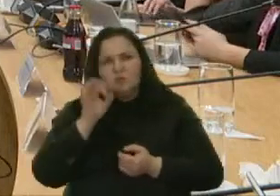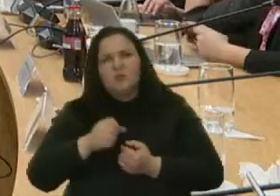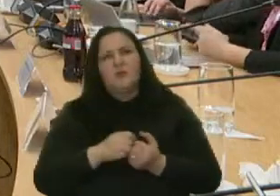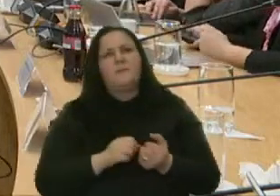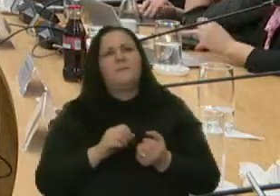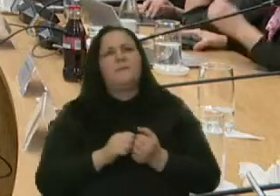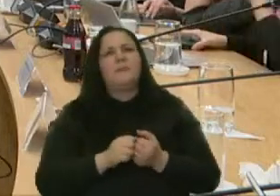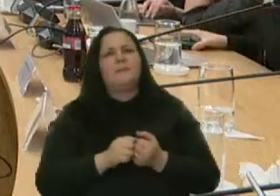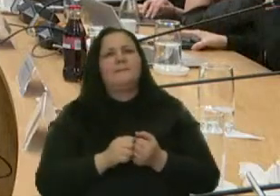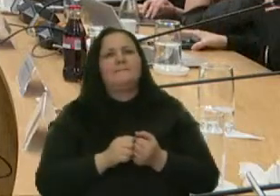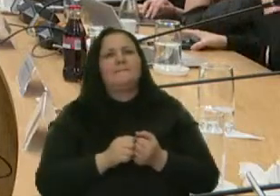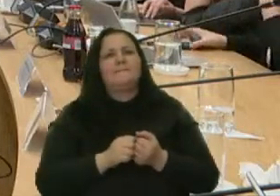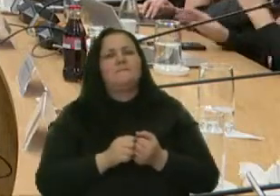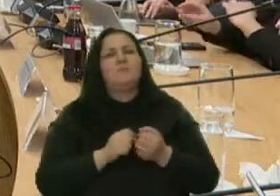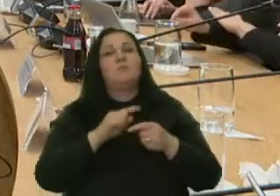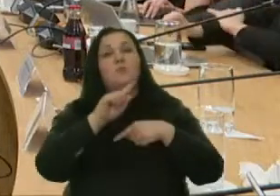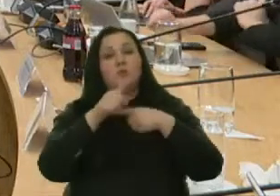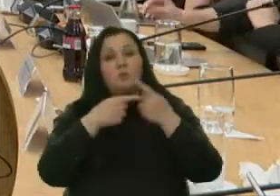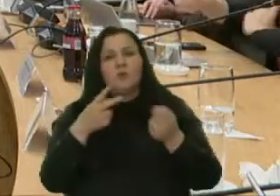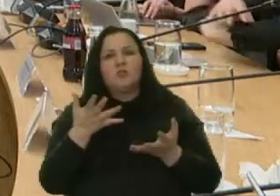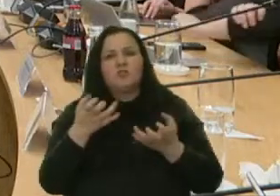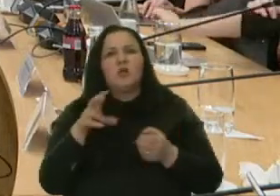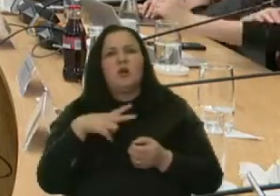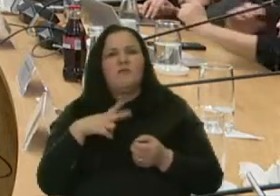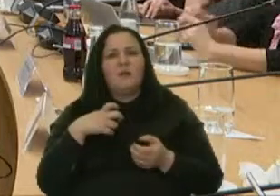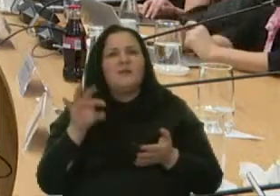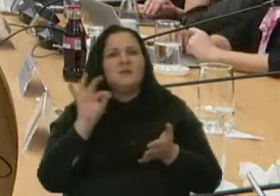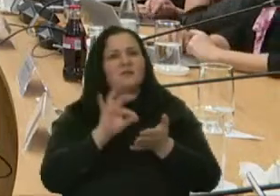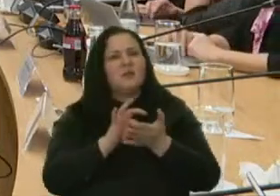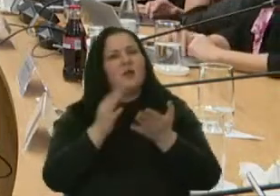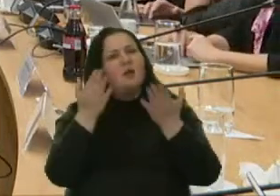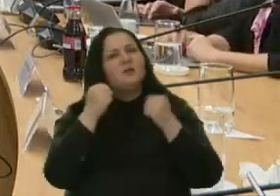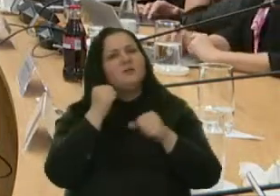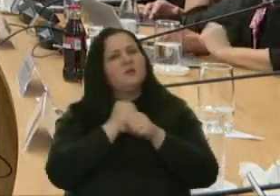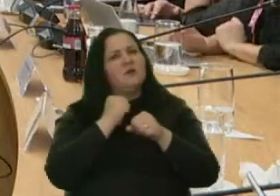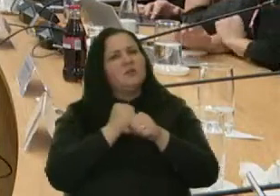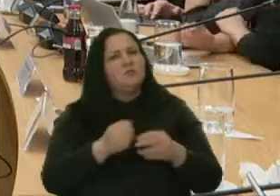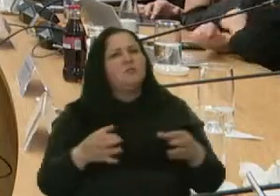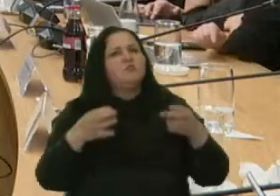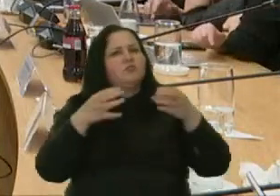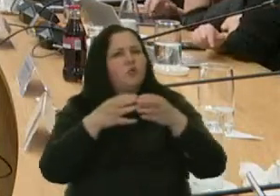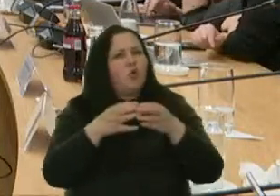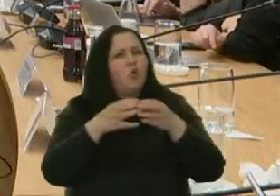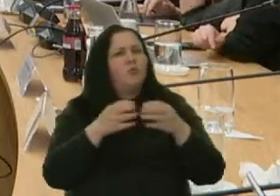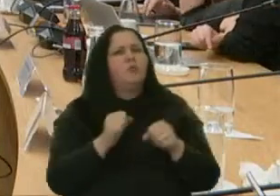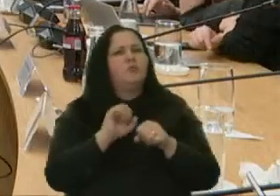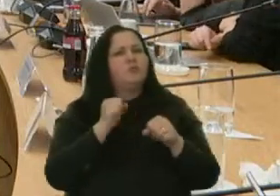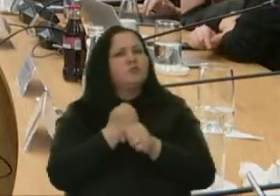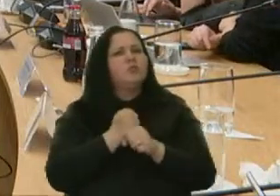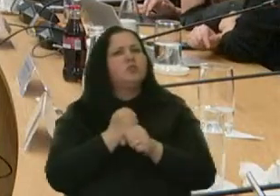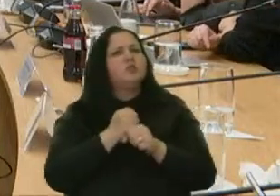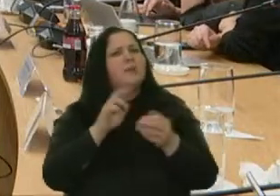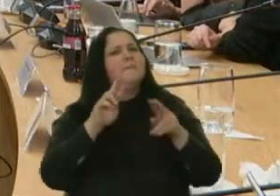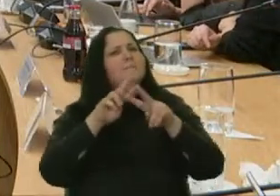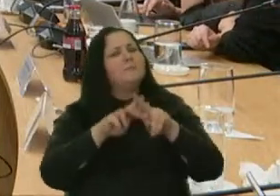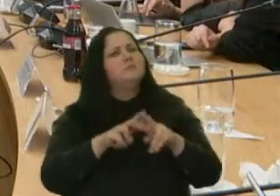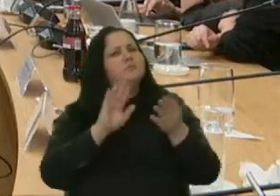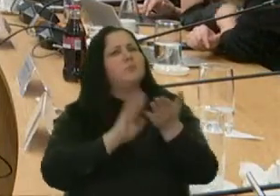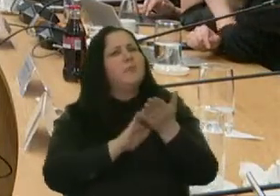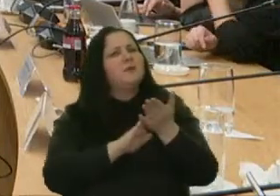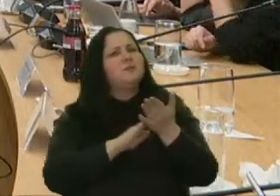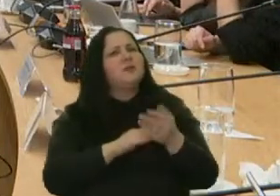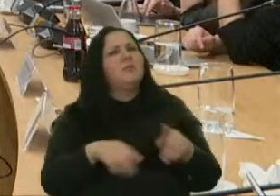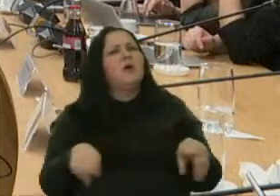păi după ce avem datele domnul primar Haideți să facem corp comun și să milităm pentru păstrarea